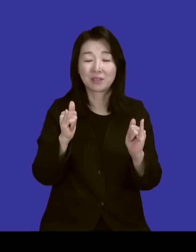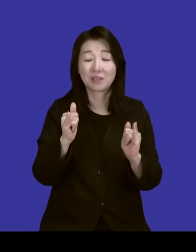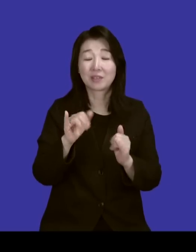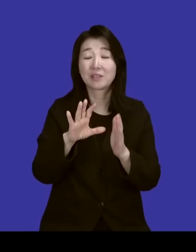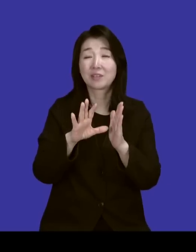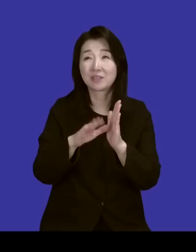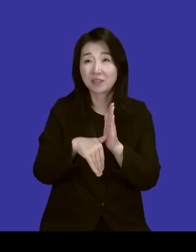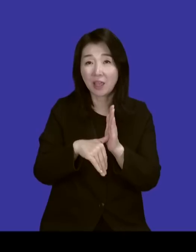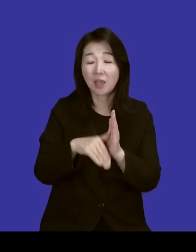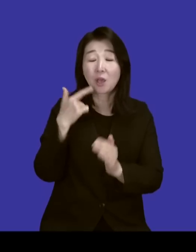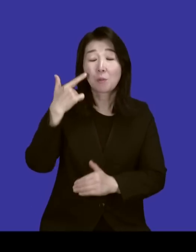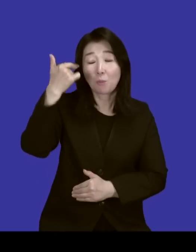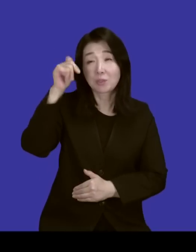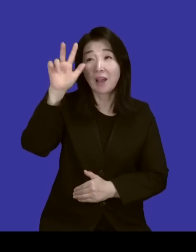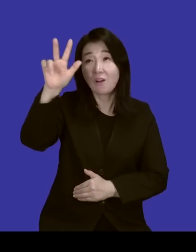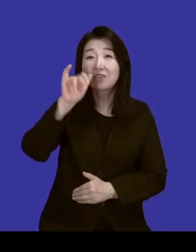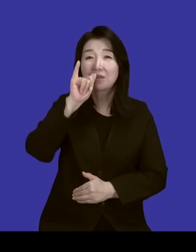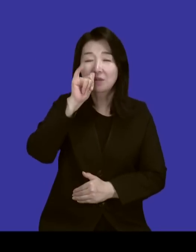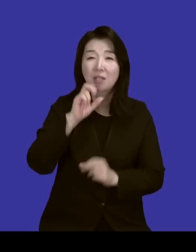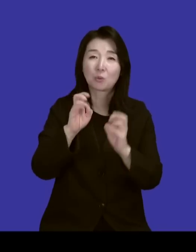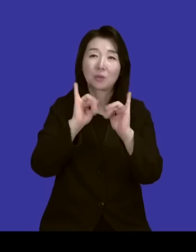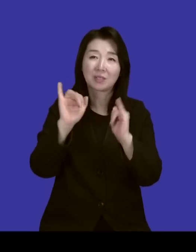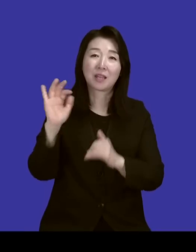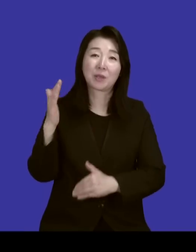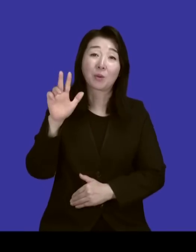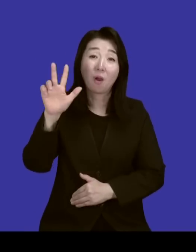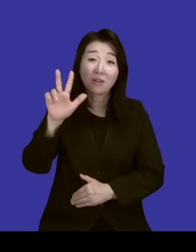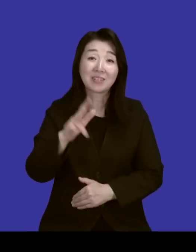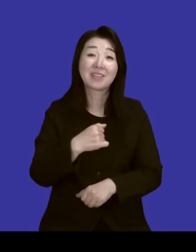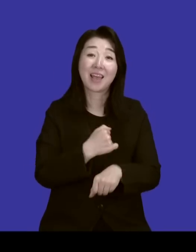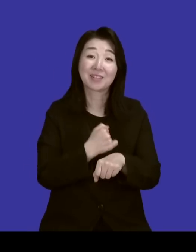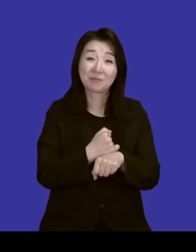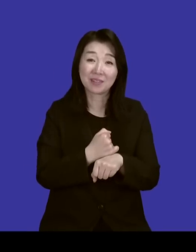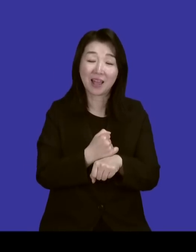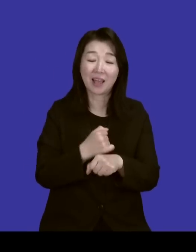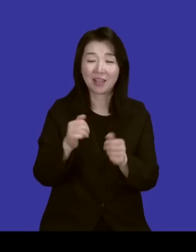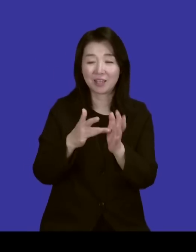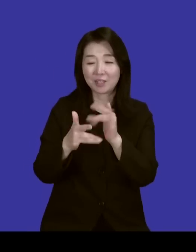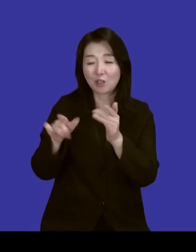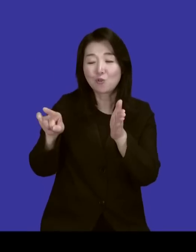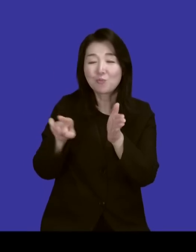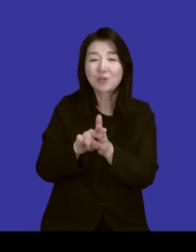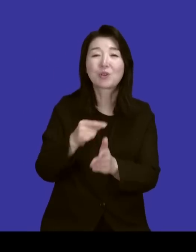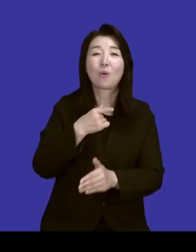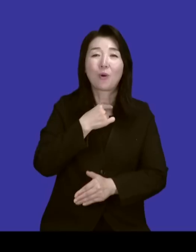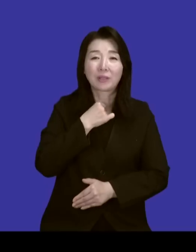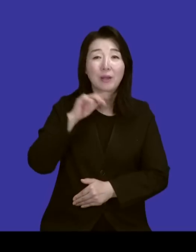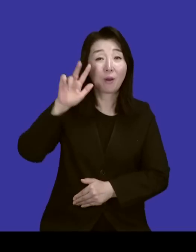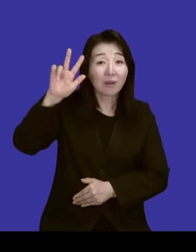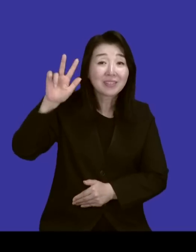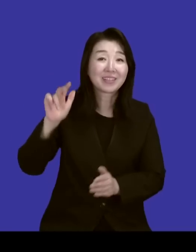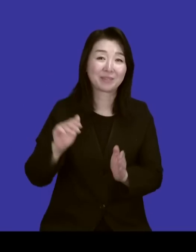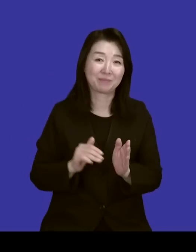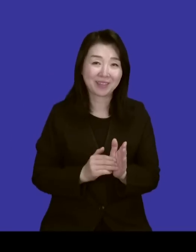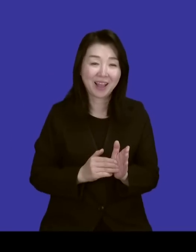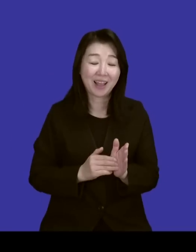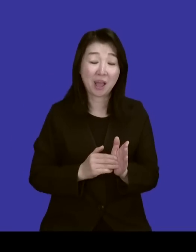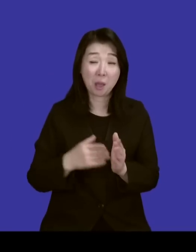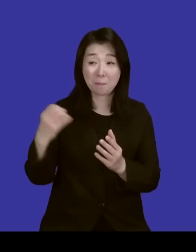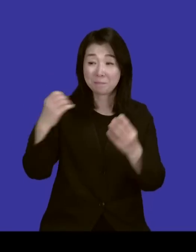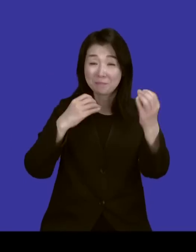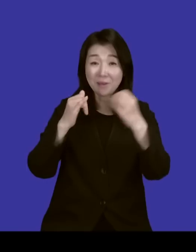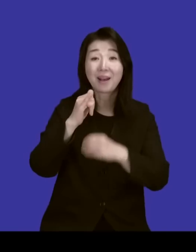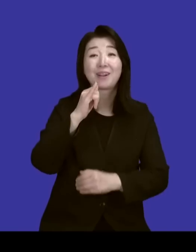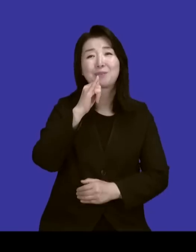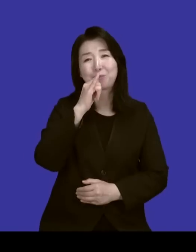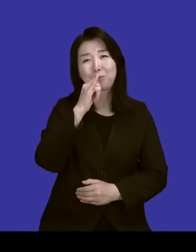목사 되기로 했습니다. 그때 네네. 선교사 되기로 했습니다. 그때 제가 예수 정말 믿기로 했습니다. 이렇게 저에게 얘기해 주는